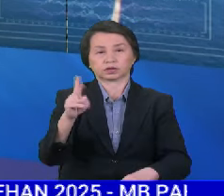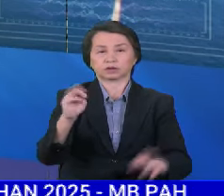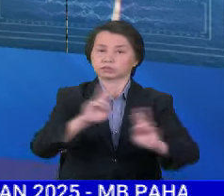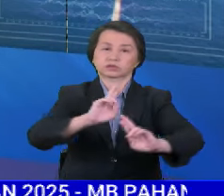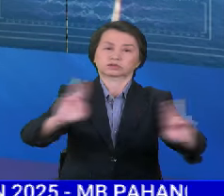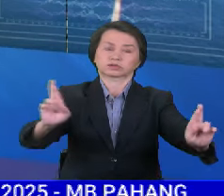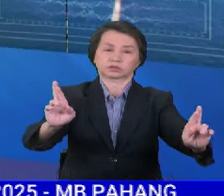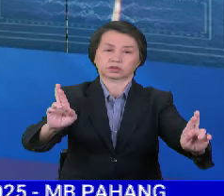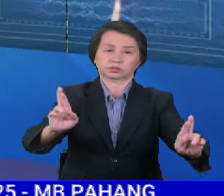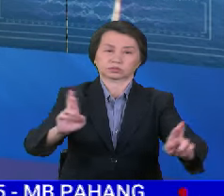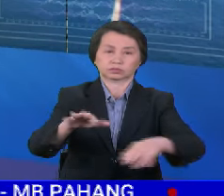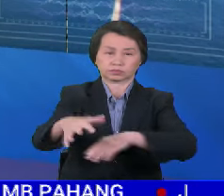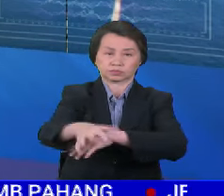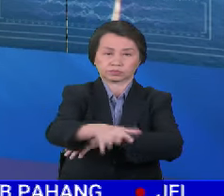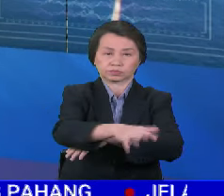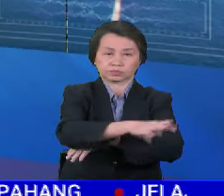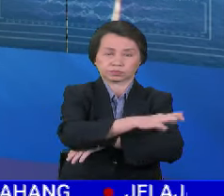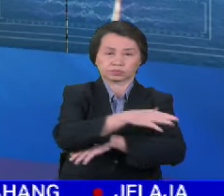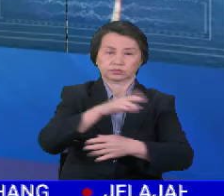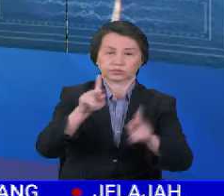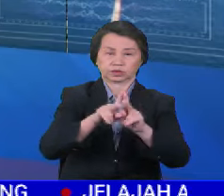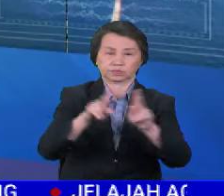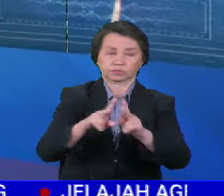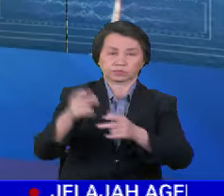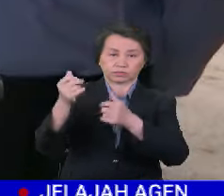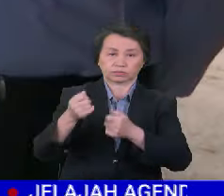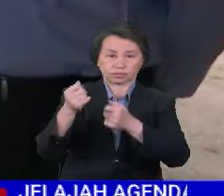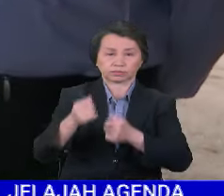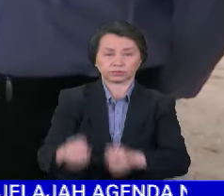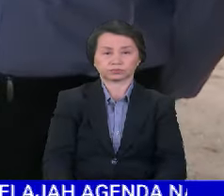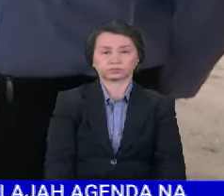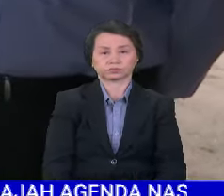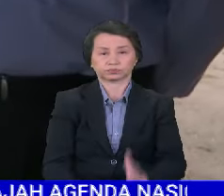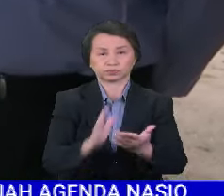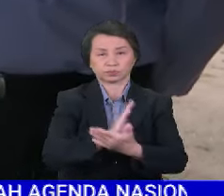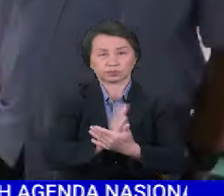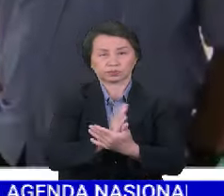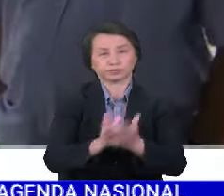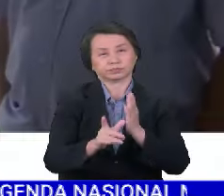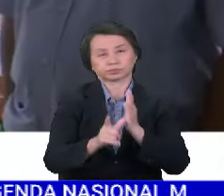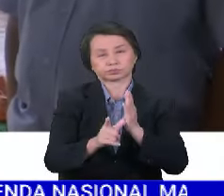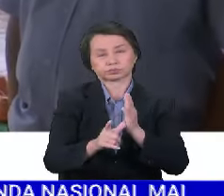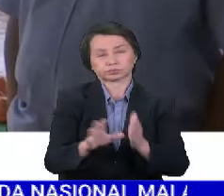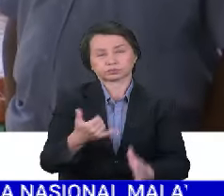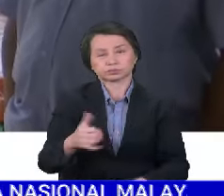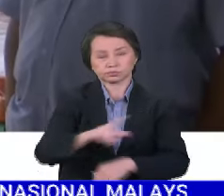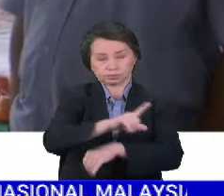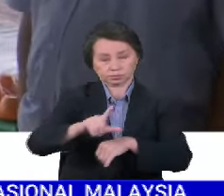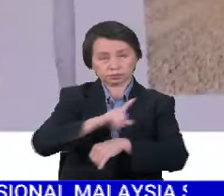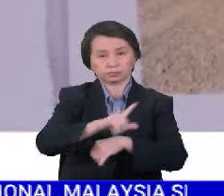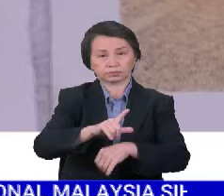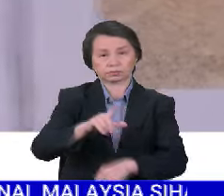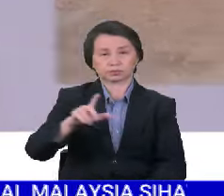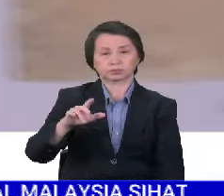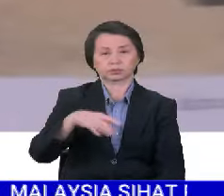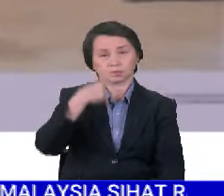siap sepenuhnya di pantai Tamban damai Kampung layang-layangan i Hai pemangku ketua pegawai eksekutif merupakan Labuan Ridwan